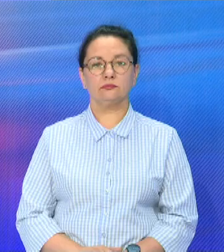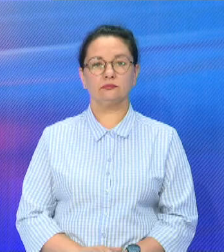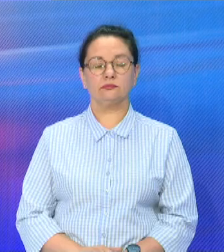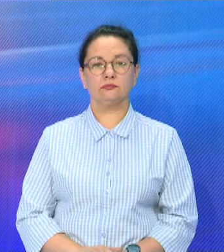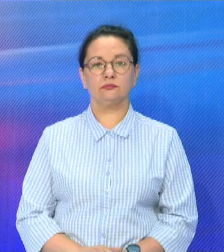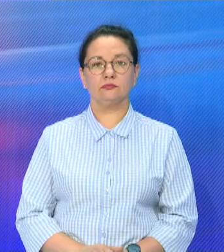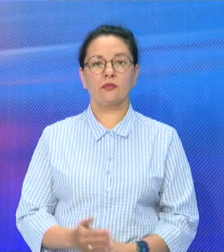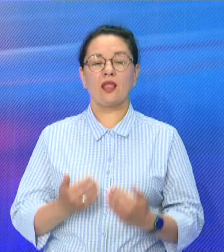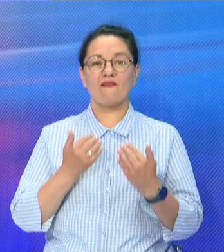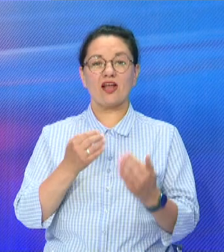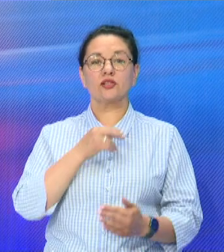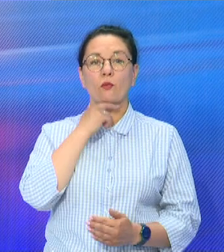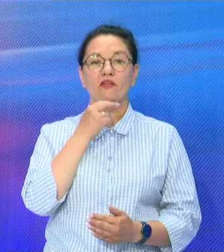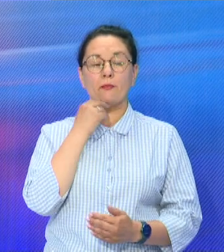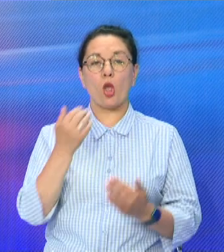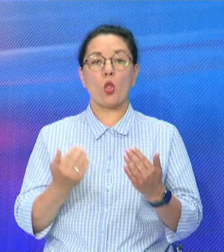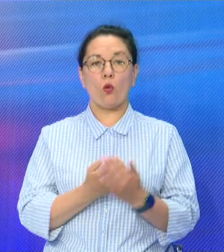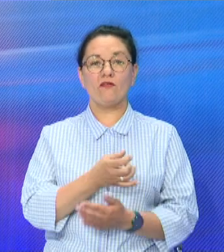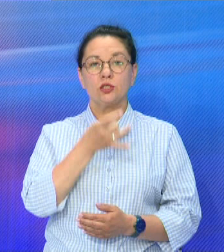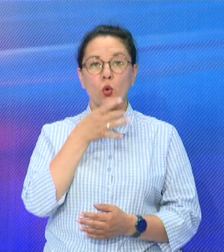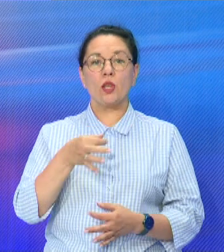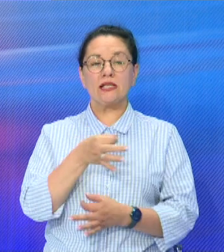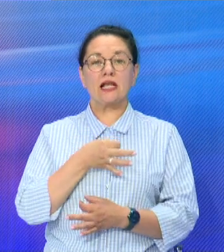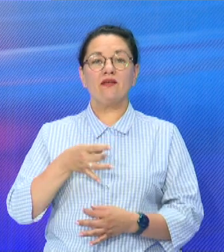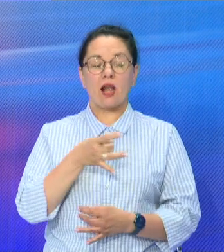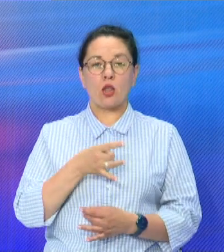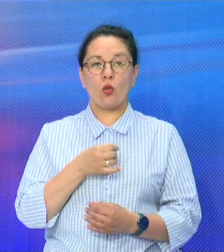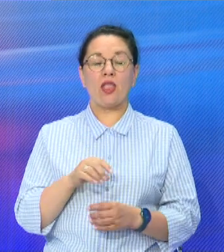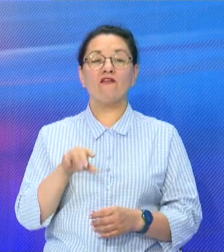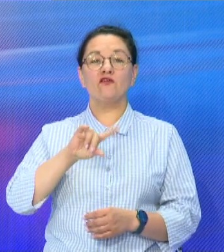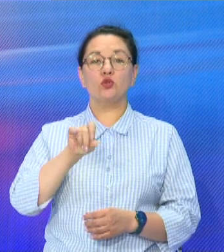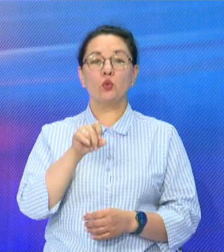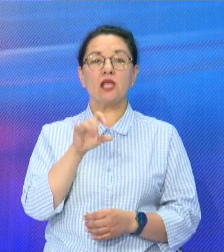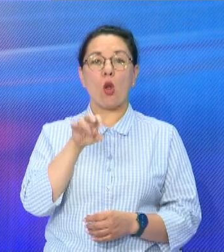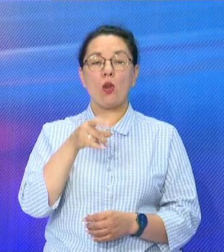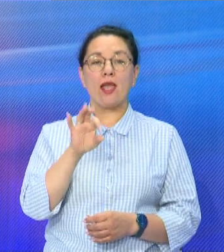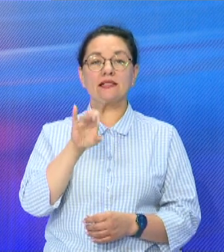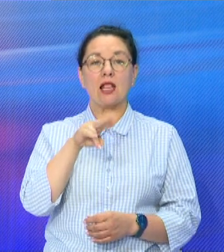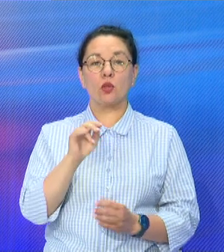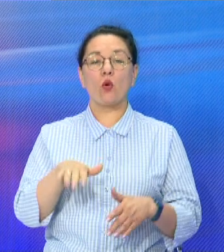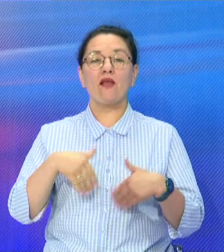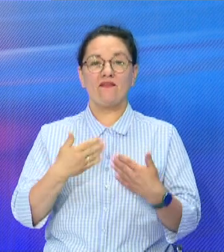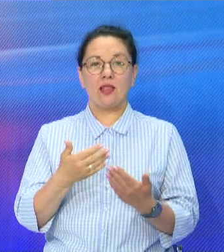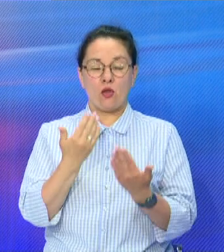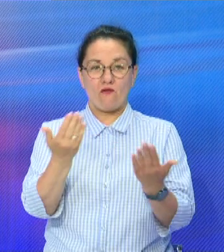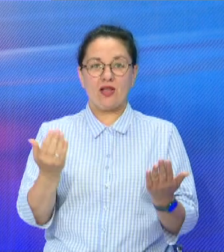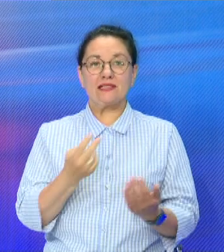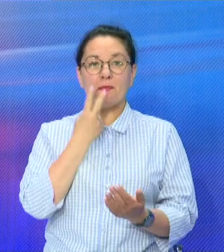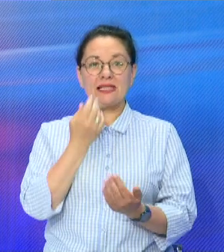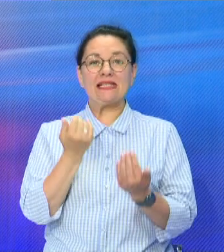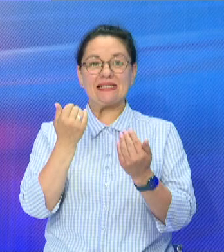ваши увози навина игру детская региона у студии олег солодуха витая вас ходитесь у него